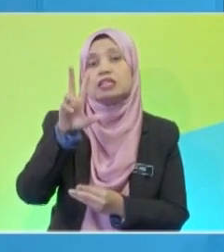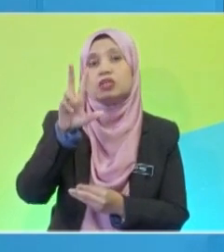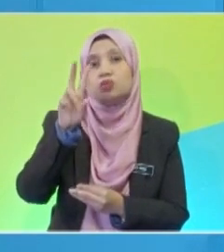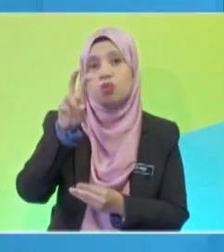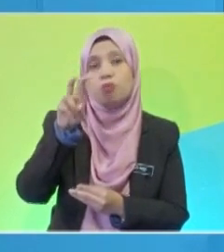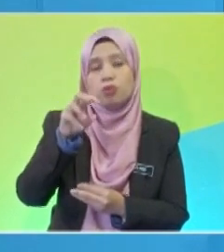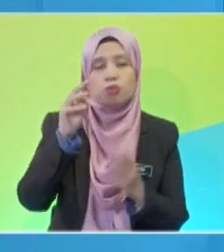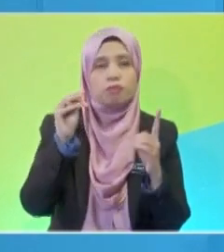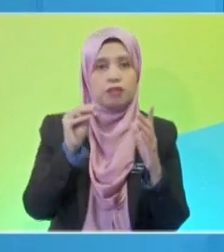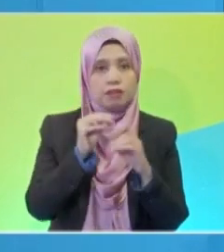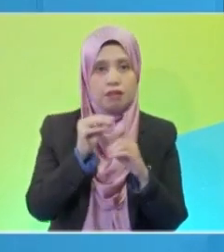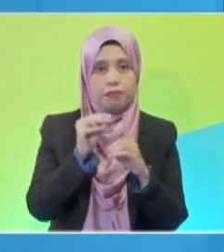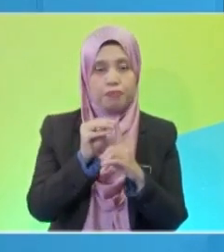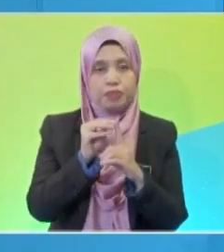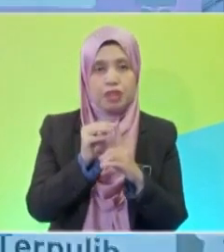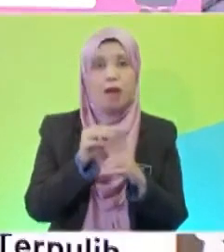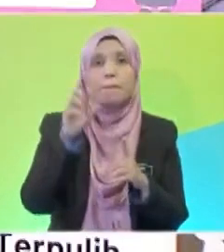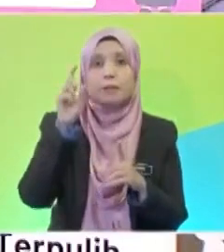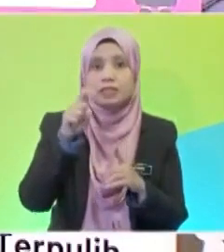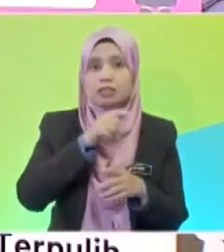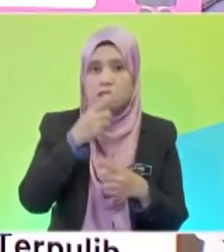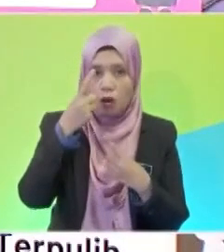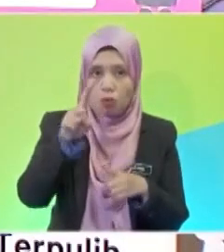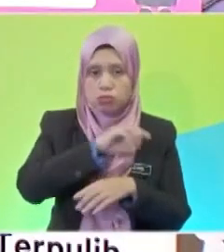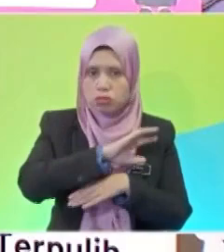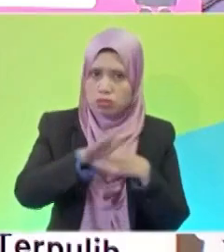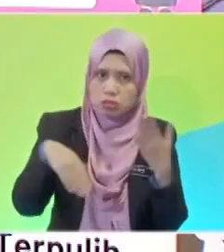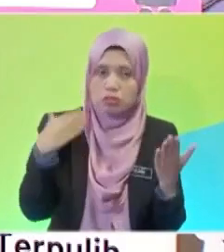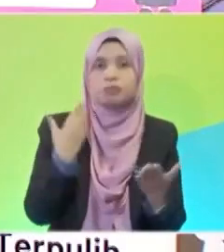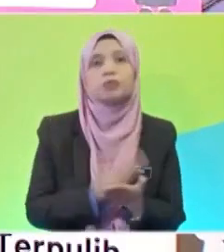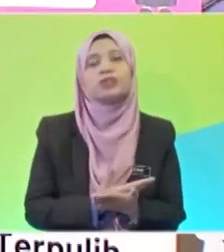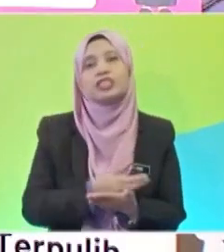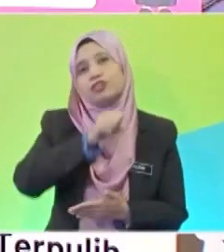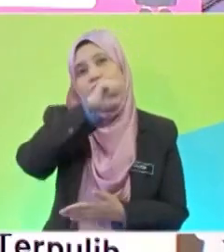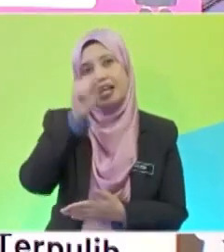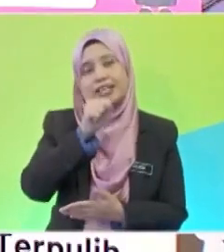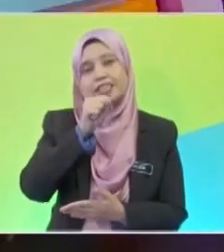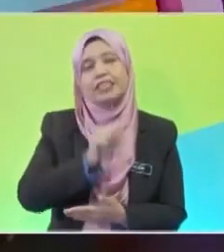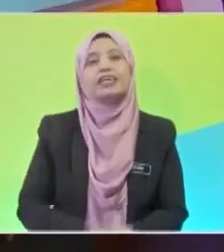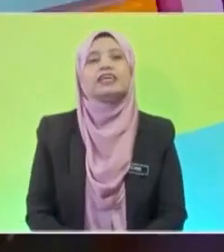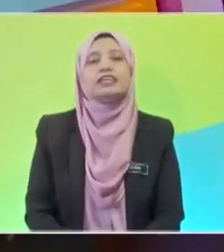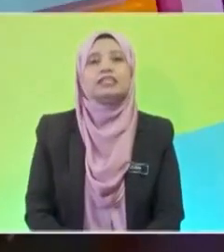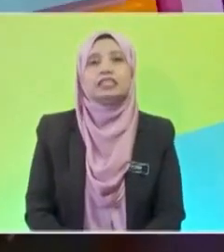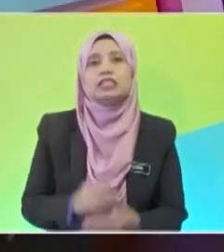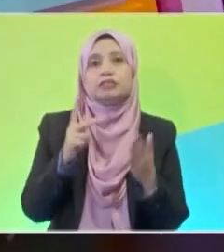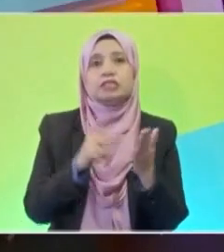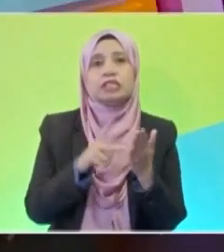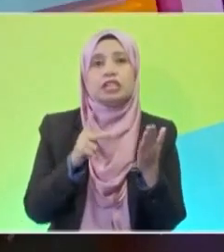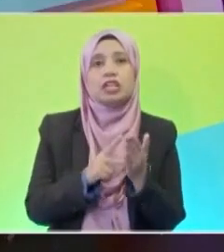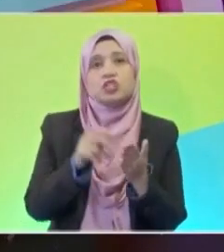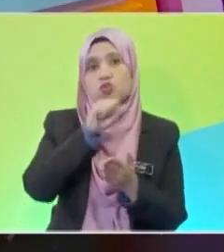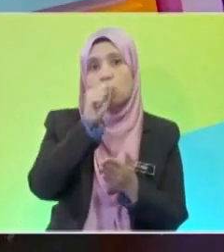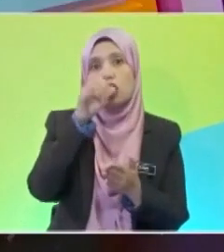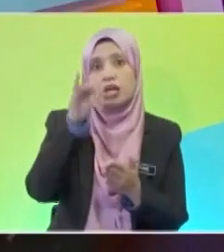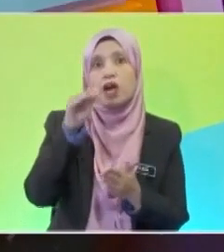Nisa, murid-murid prinsip perakaunan perlu menjawab kesemua ketiga-tiga soalan ini di bahagian A. Dia dikira soalan